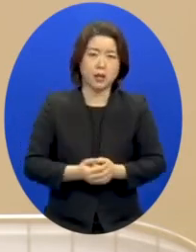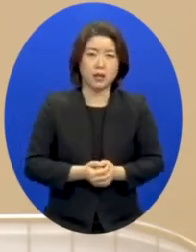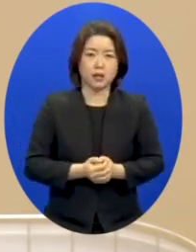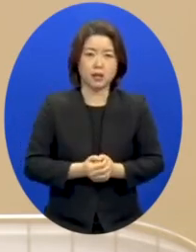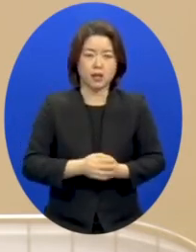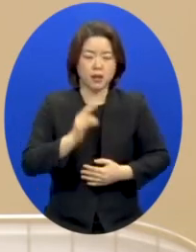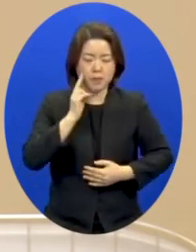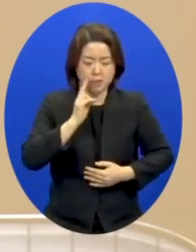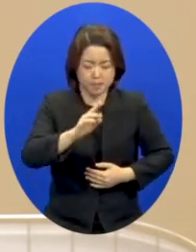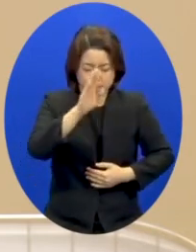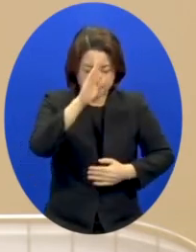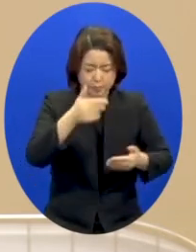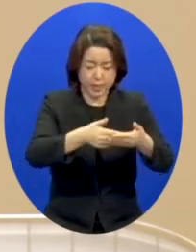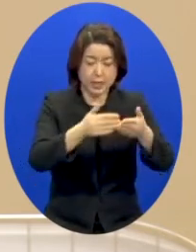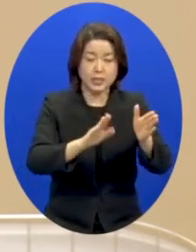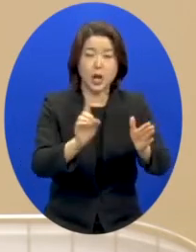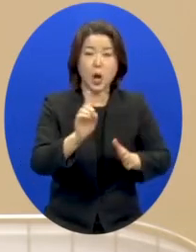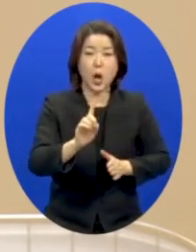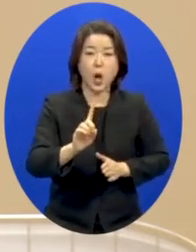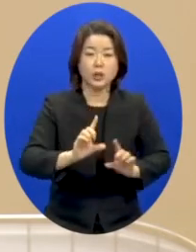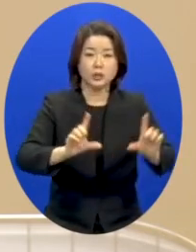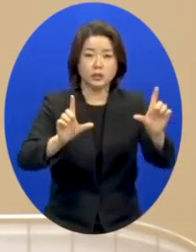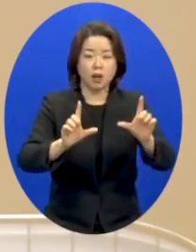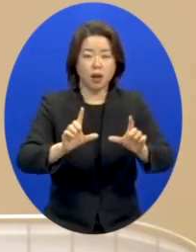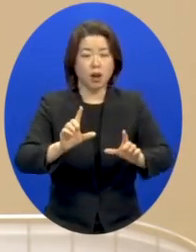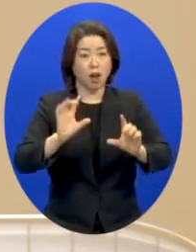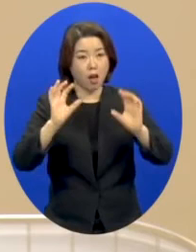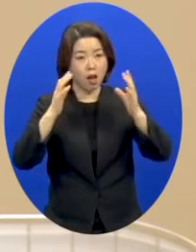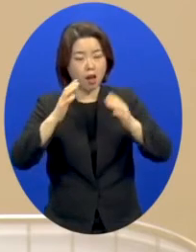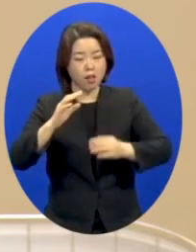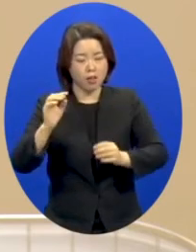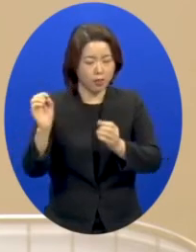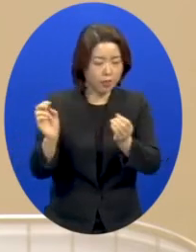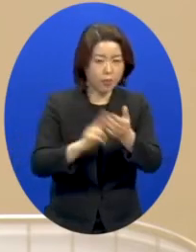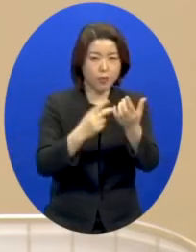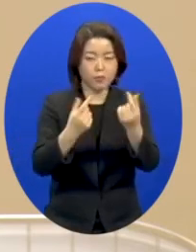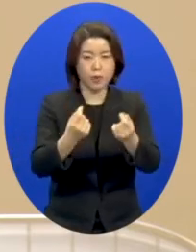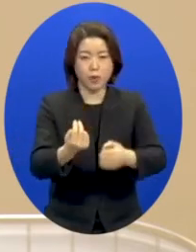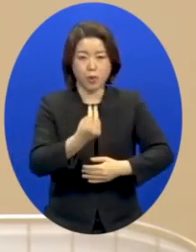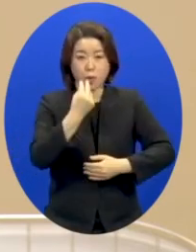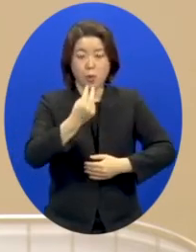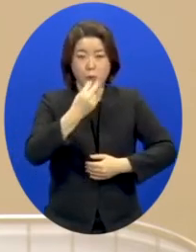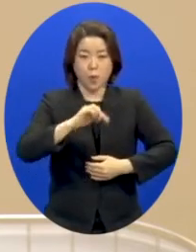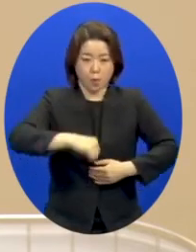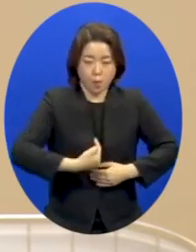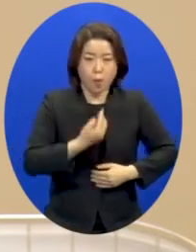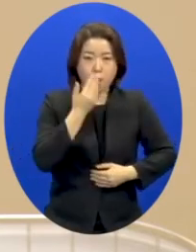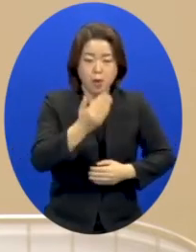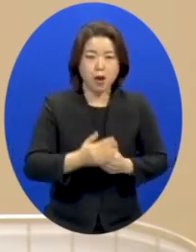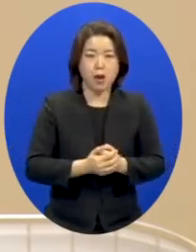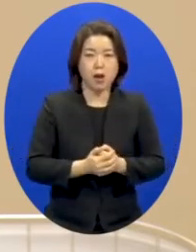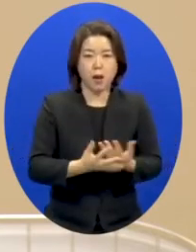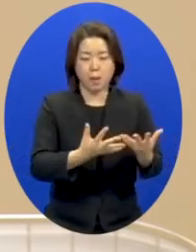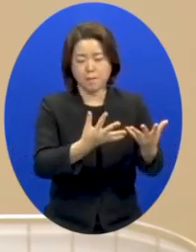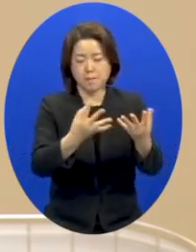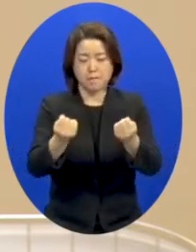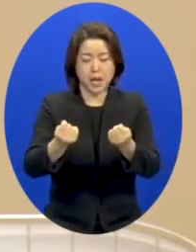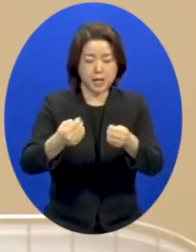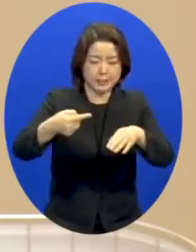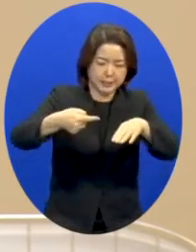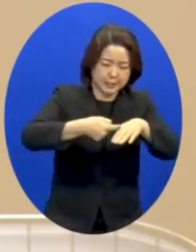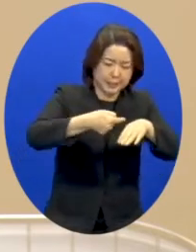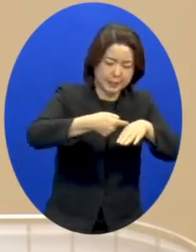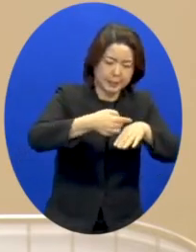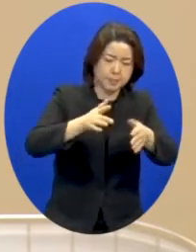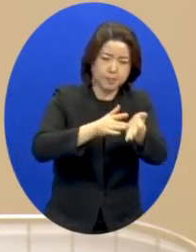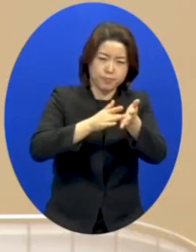중환자실에 있던 어느 날 유준이가 기적처럼 자가호흡을 하게 되었습니다. 많은 약물과 수액들을 위한 여러